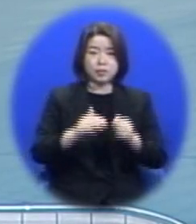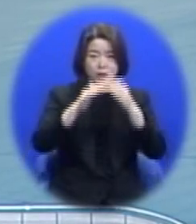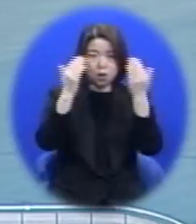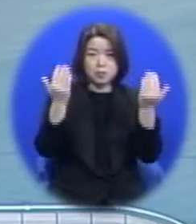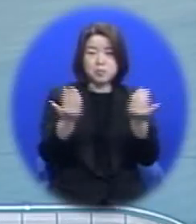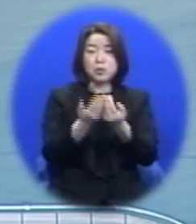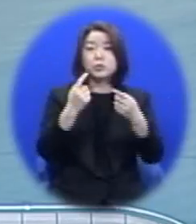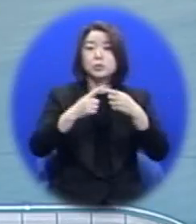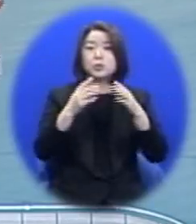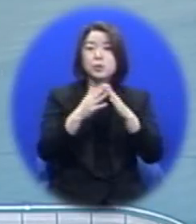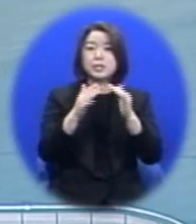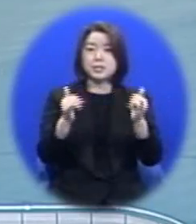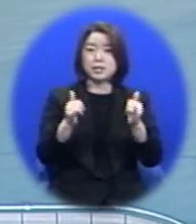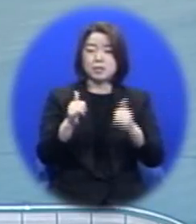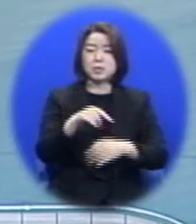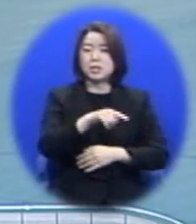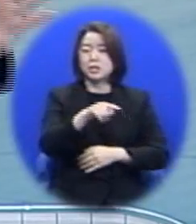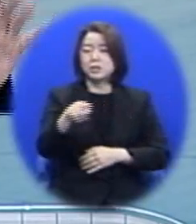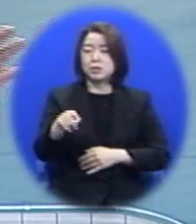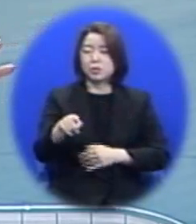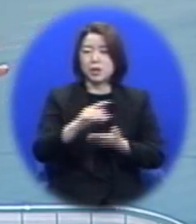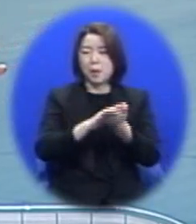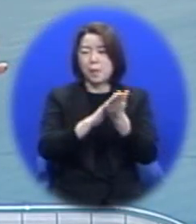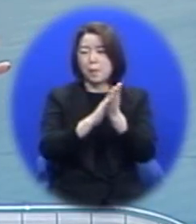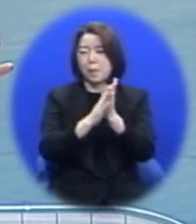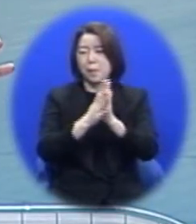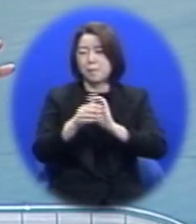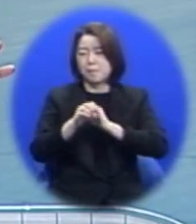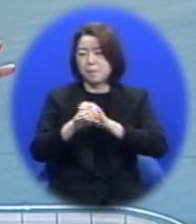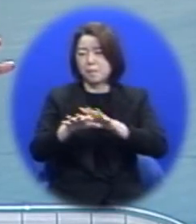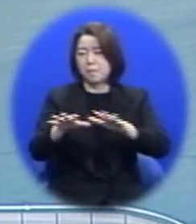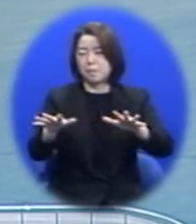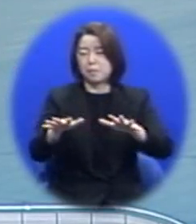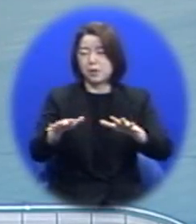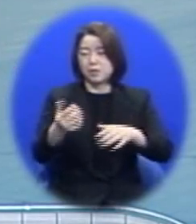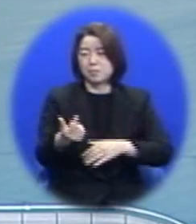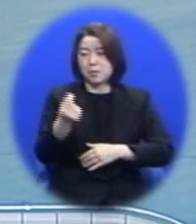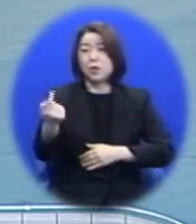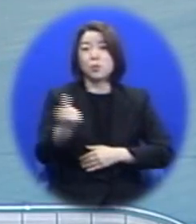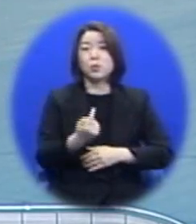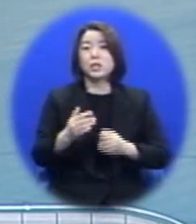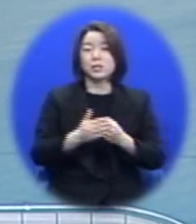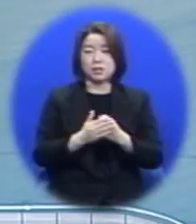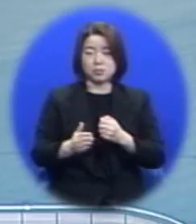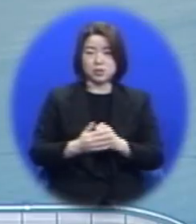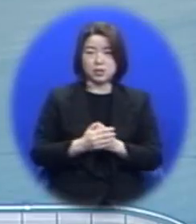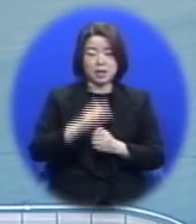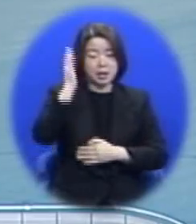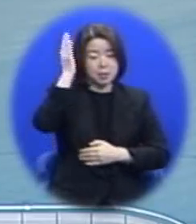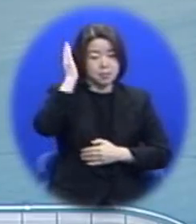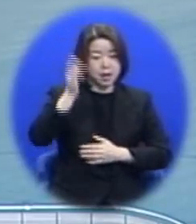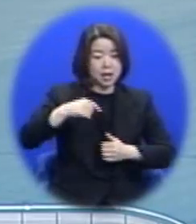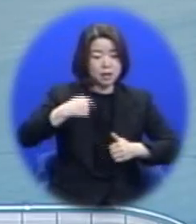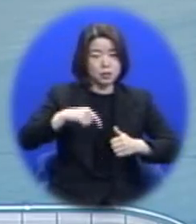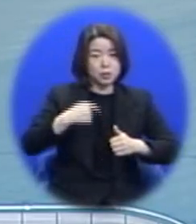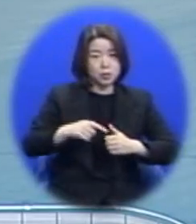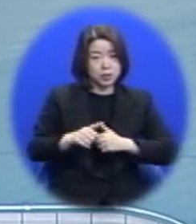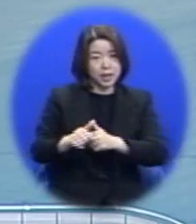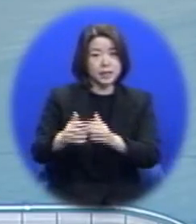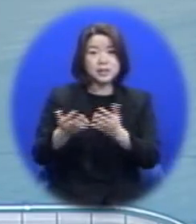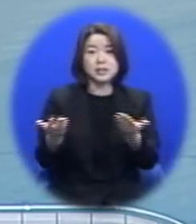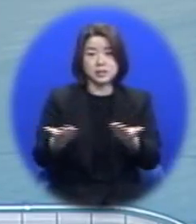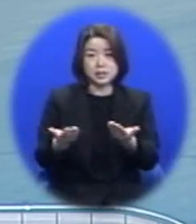모든 교인들이 다 그렇게 되는 일이 금방 오기 때문입니다. 이 발람의 교훈을 따르는 일,